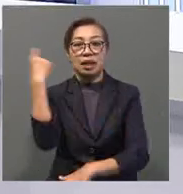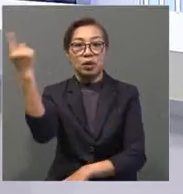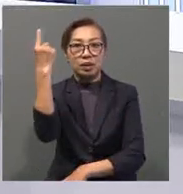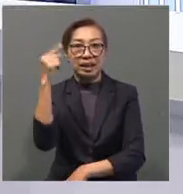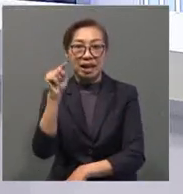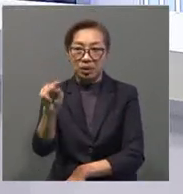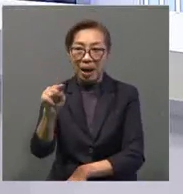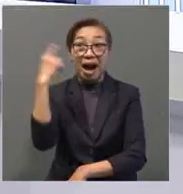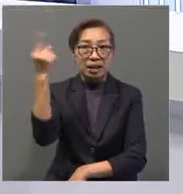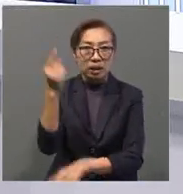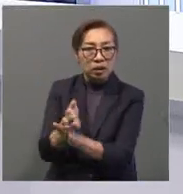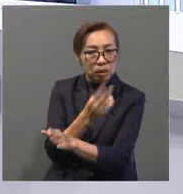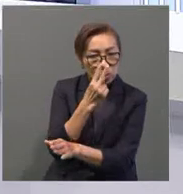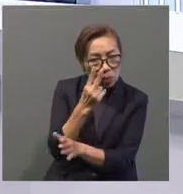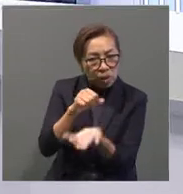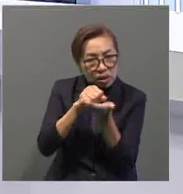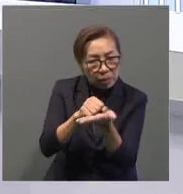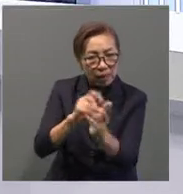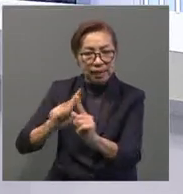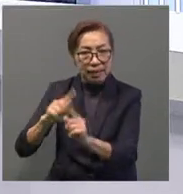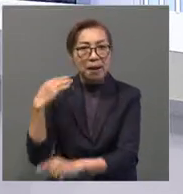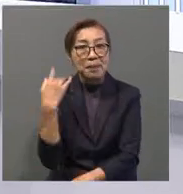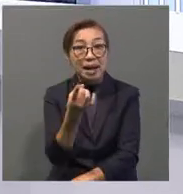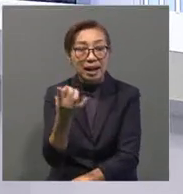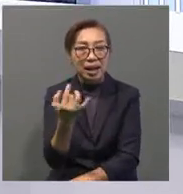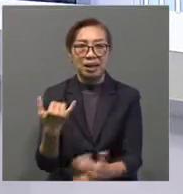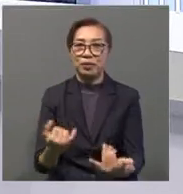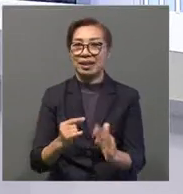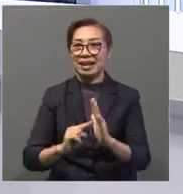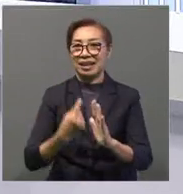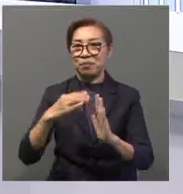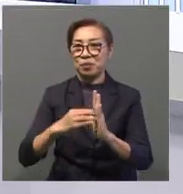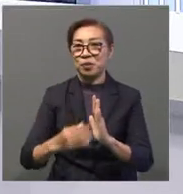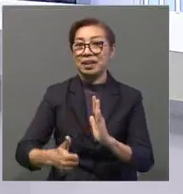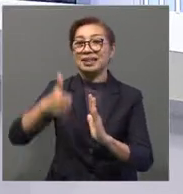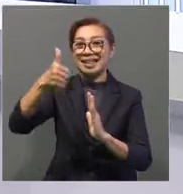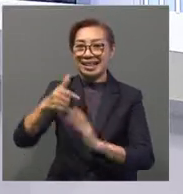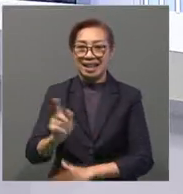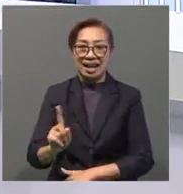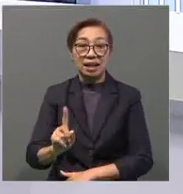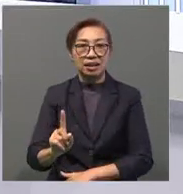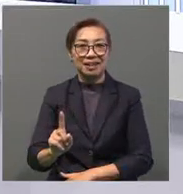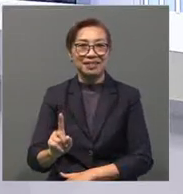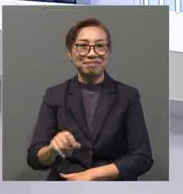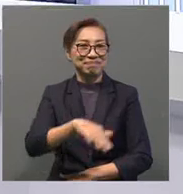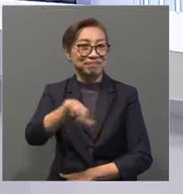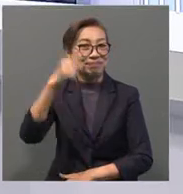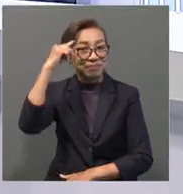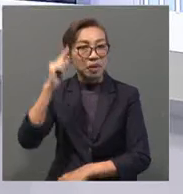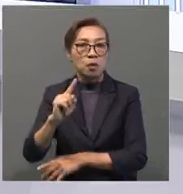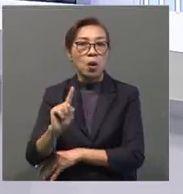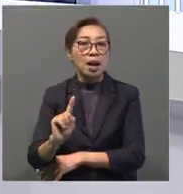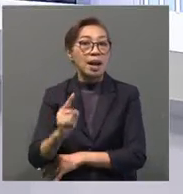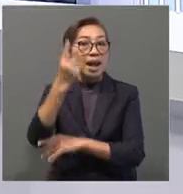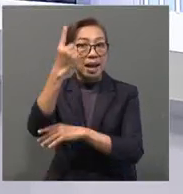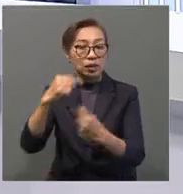สิ่งหนึ่งที่สามารถอำนวยความสะดวกให้ได้วันนี้ฤกษ์งามยามดีปฐมฤกษ์เลยนะครับคุณผู้ชมครับวันแรก